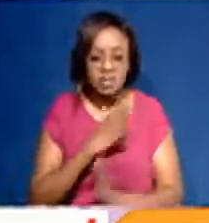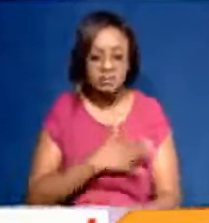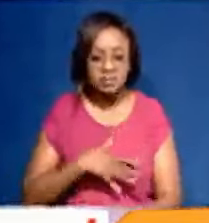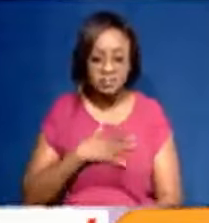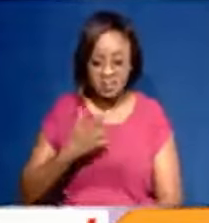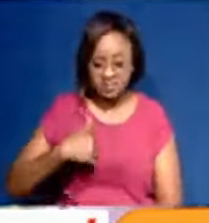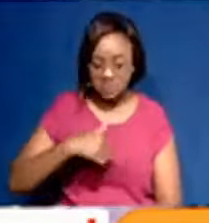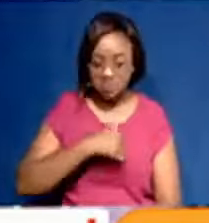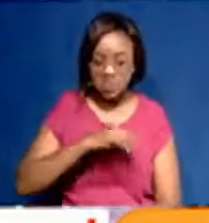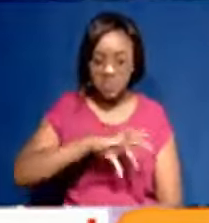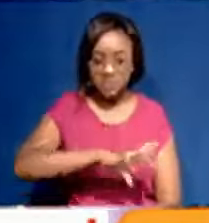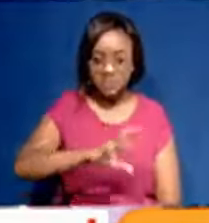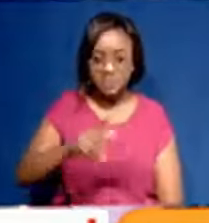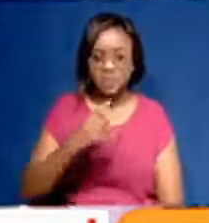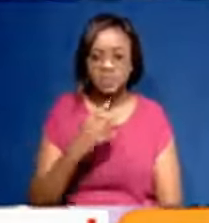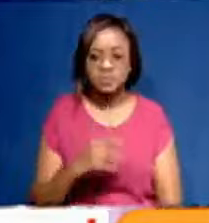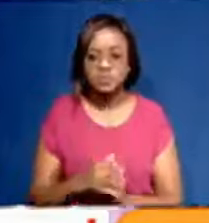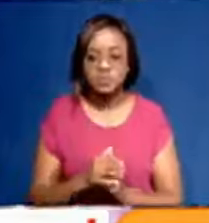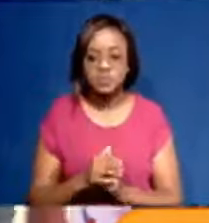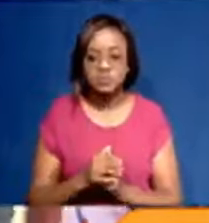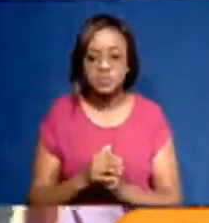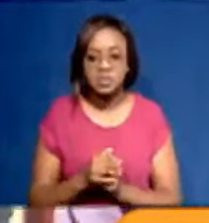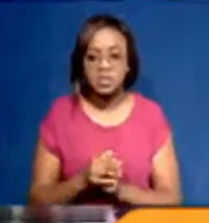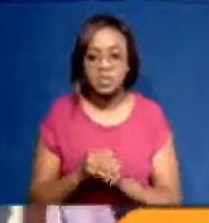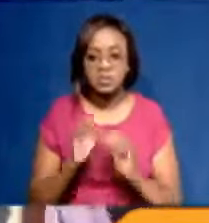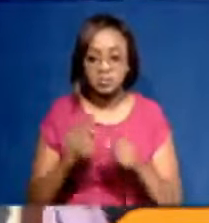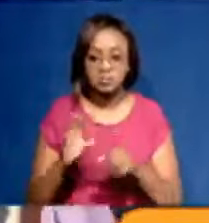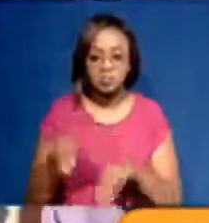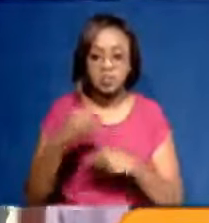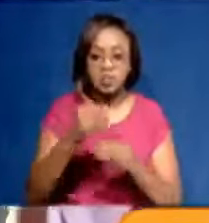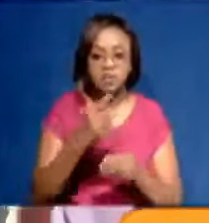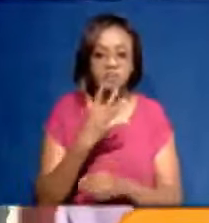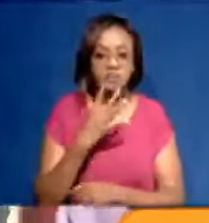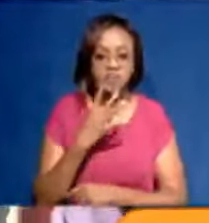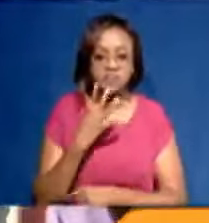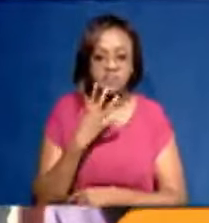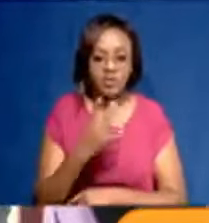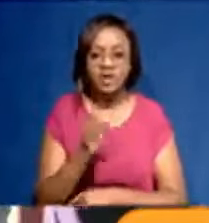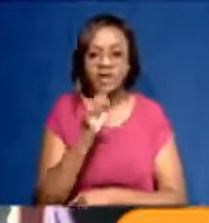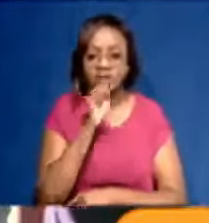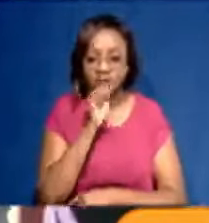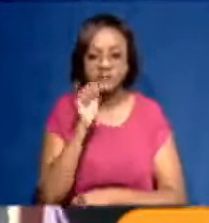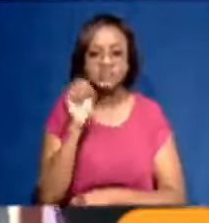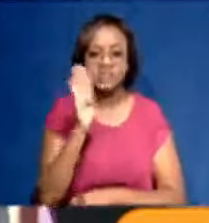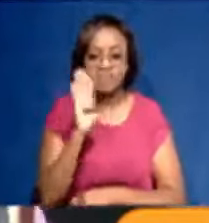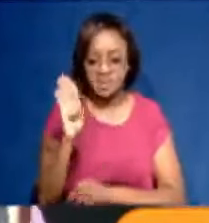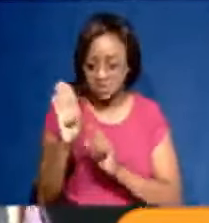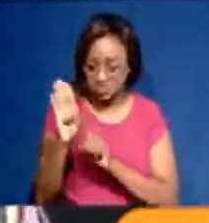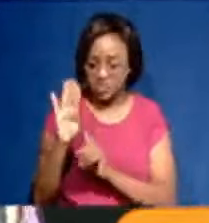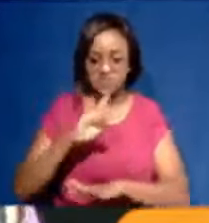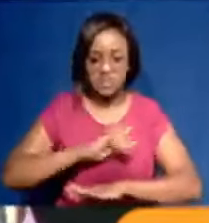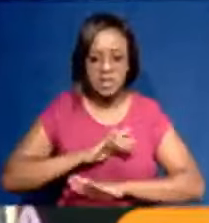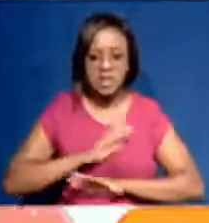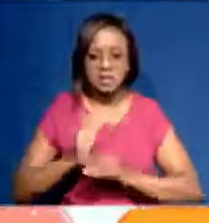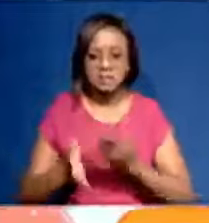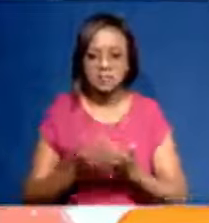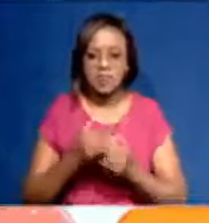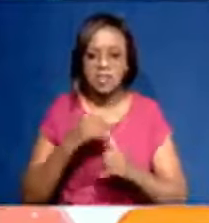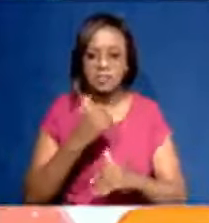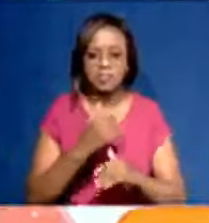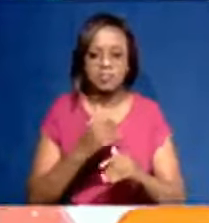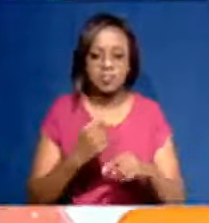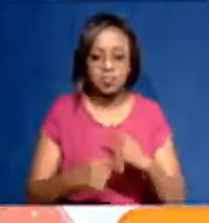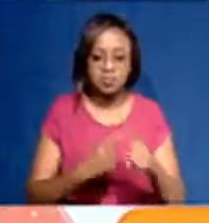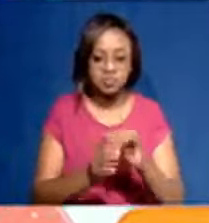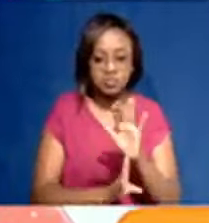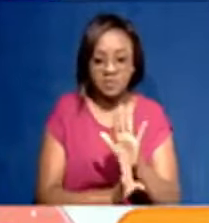bilioni 450 ndizo zinatosha ili tukaweza kuendeleza kazi za county pasipo na shida nyingi.